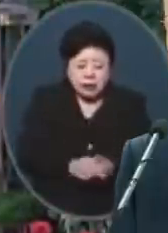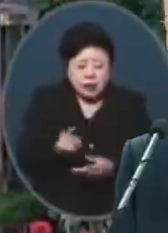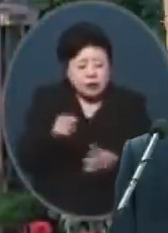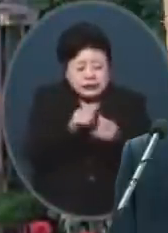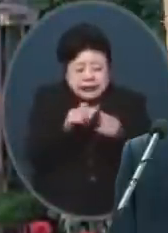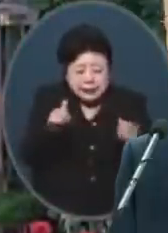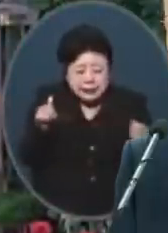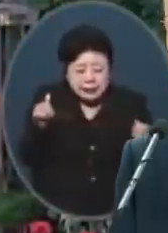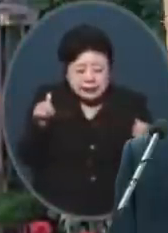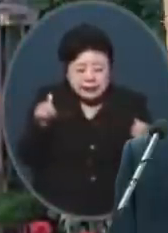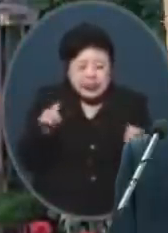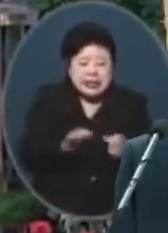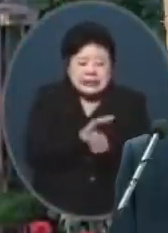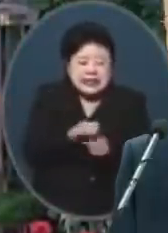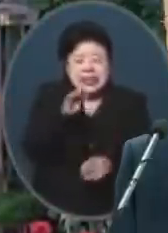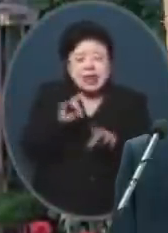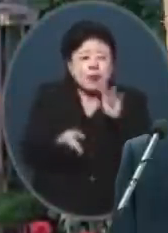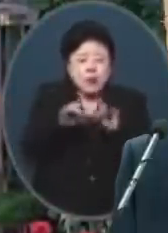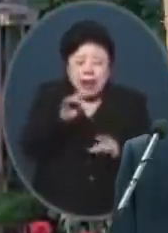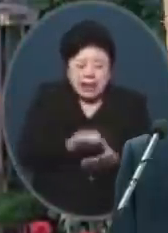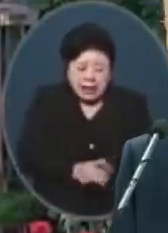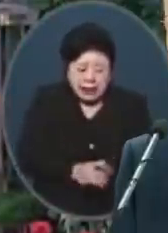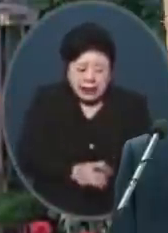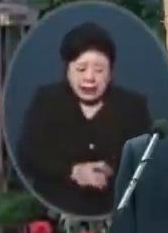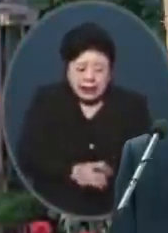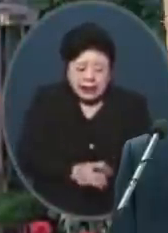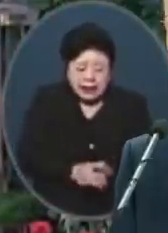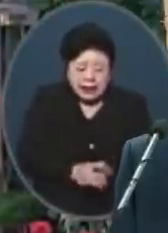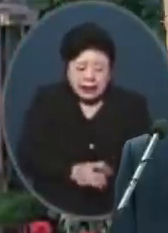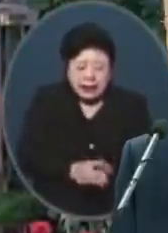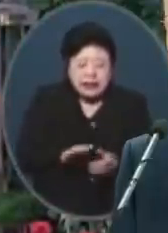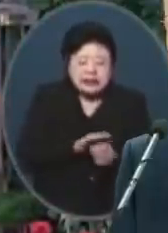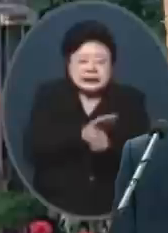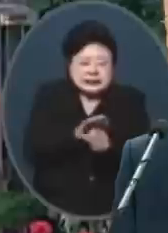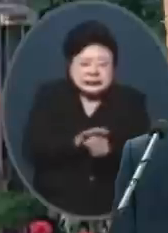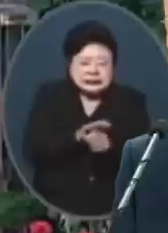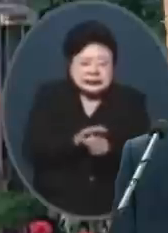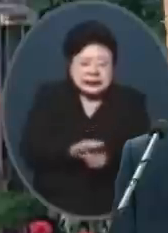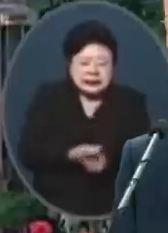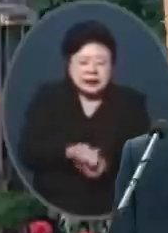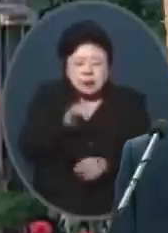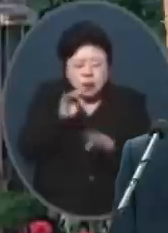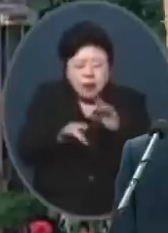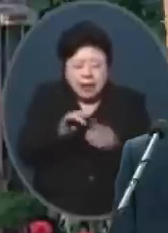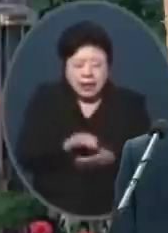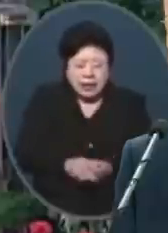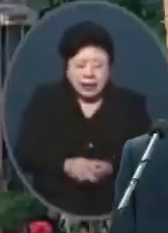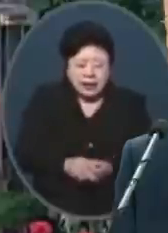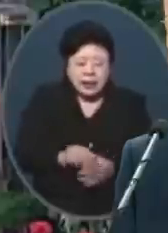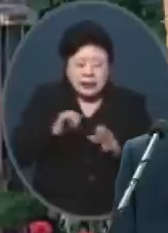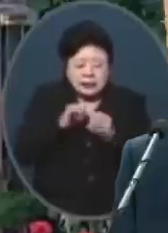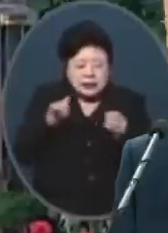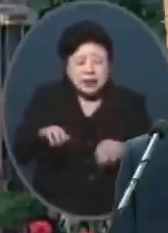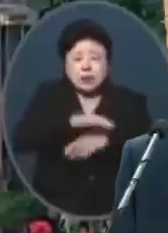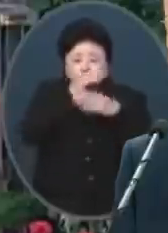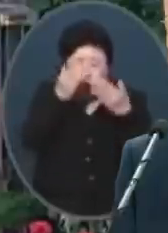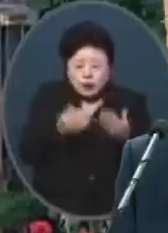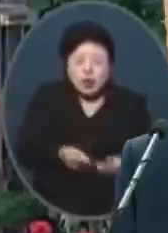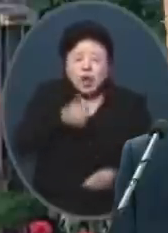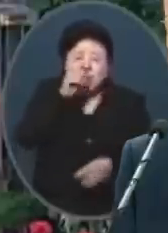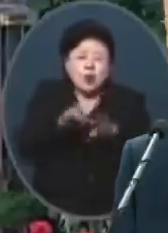사람은 사랑의 목이 마르고 타인을 인정해 목이 마르고이 세상 사람